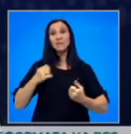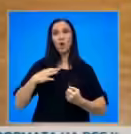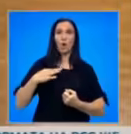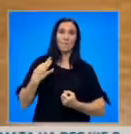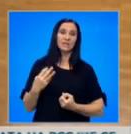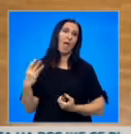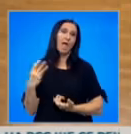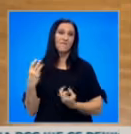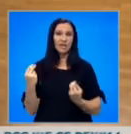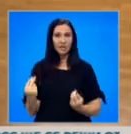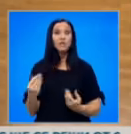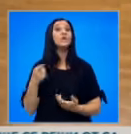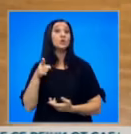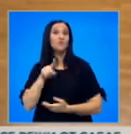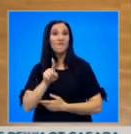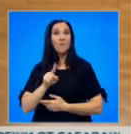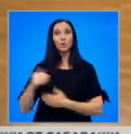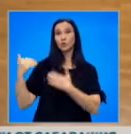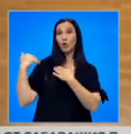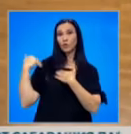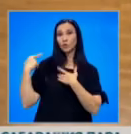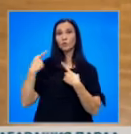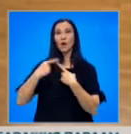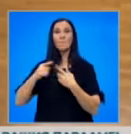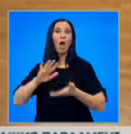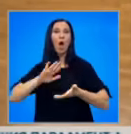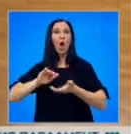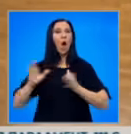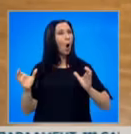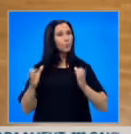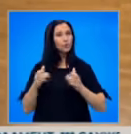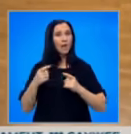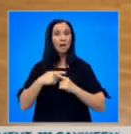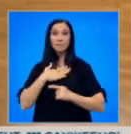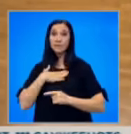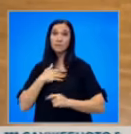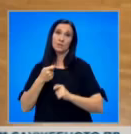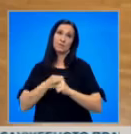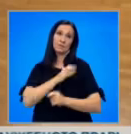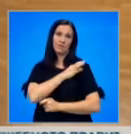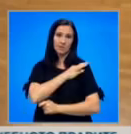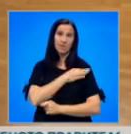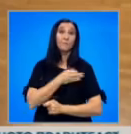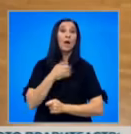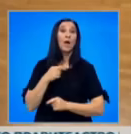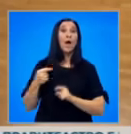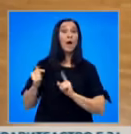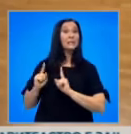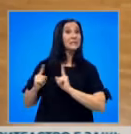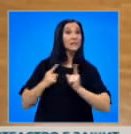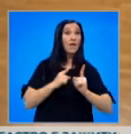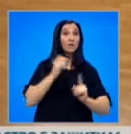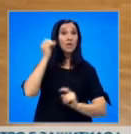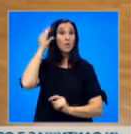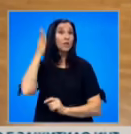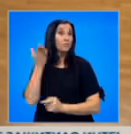и ефективни. И затова е въпрос на отговорност и към общността, и към себе си да се вакцинираме. Следвайте науката, тя е пределно